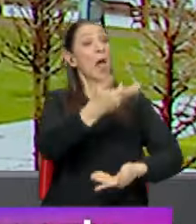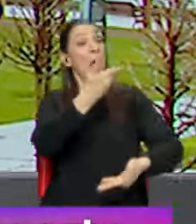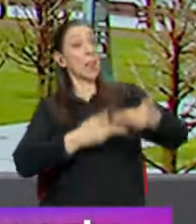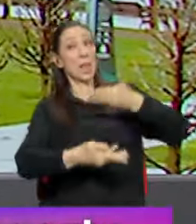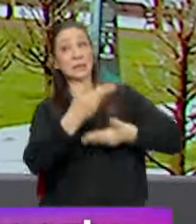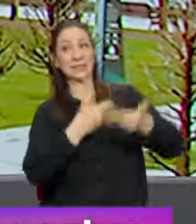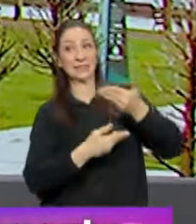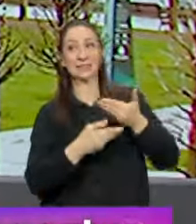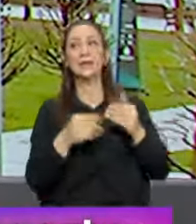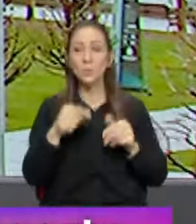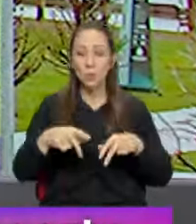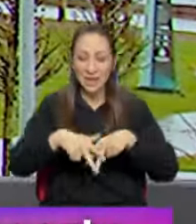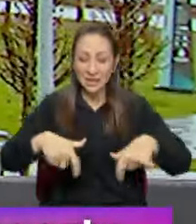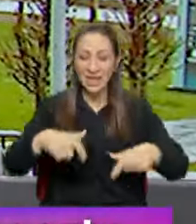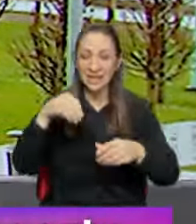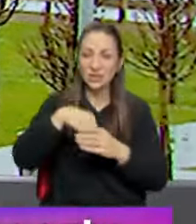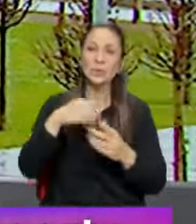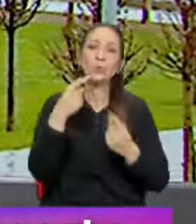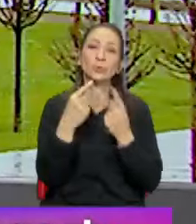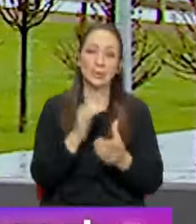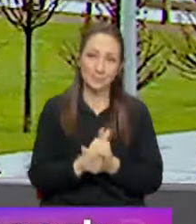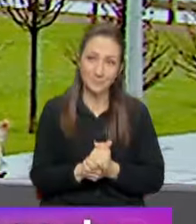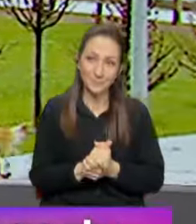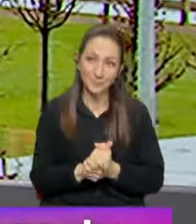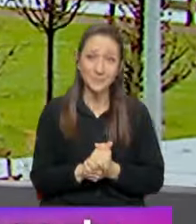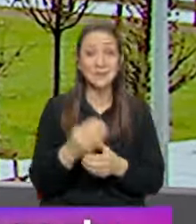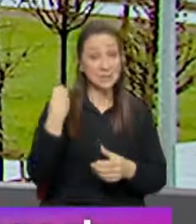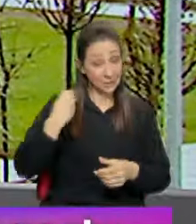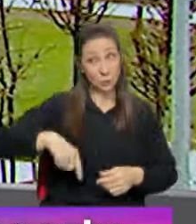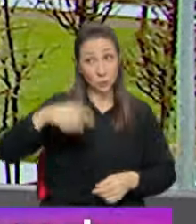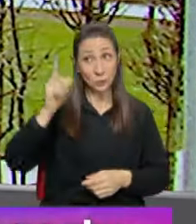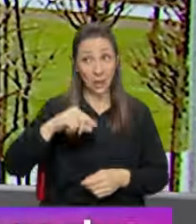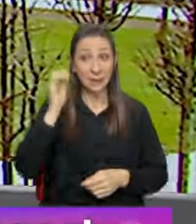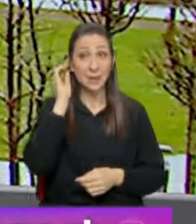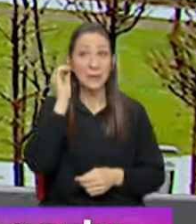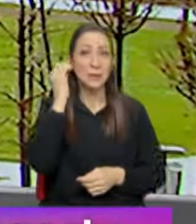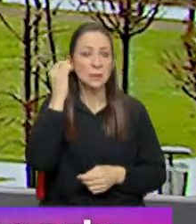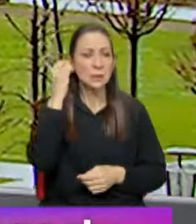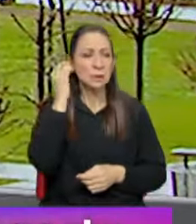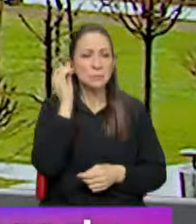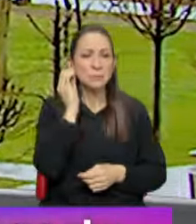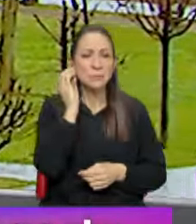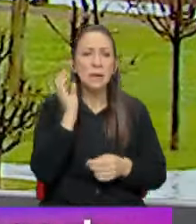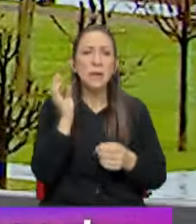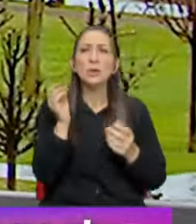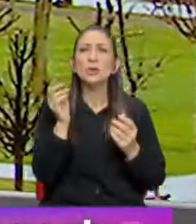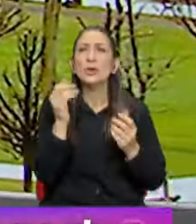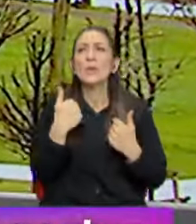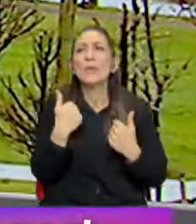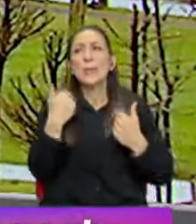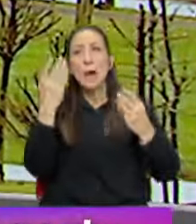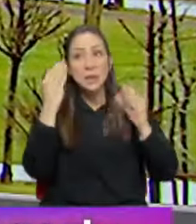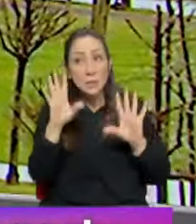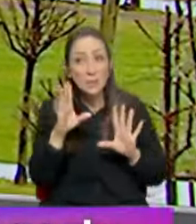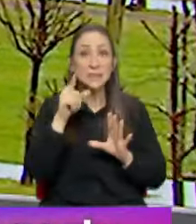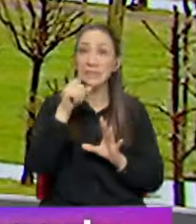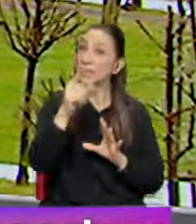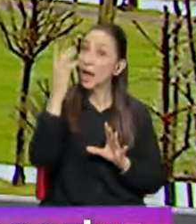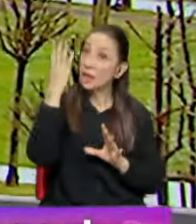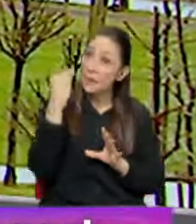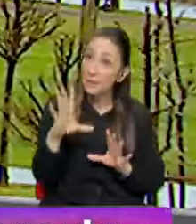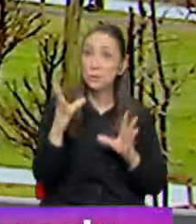başlık altında konuşacağız. Yeni günde kuşkusuz hani benim anlamadığım, sizin